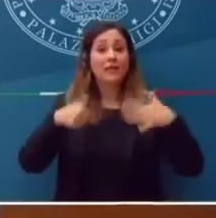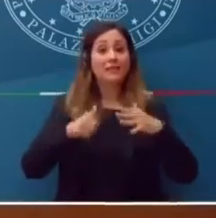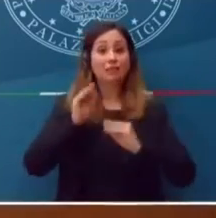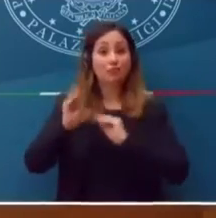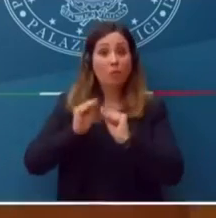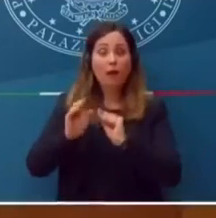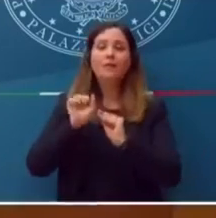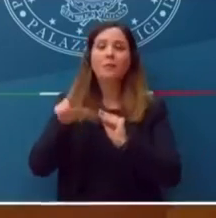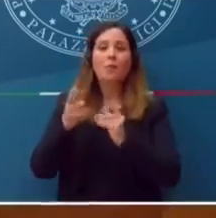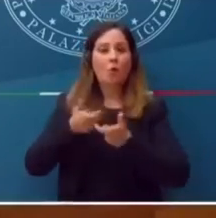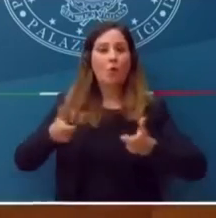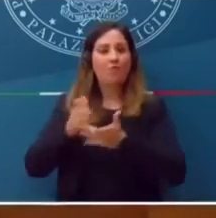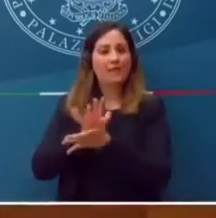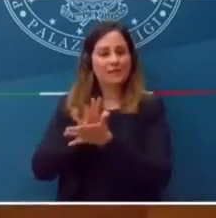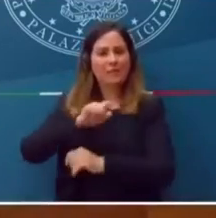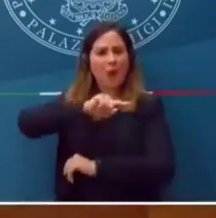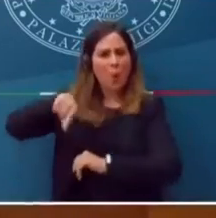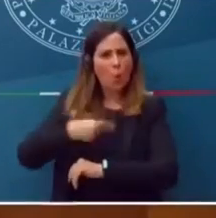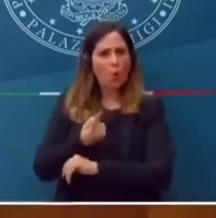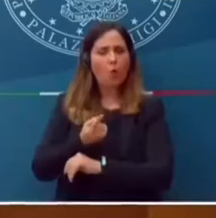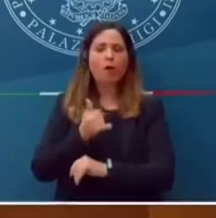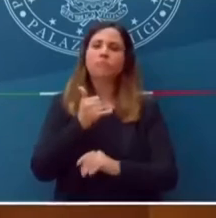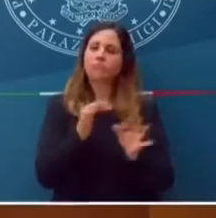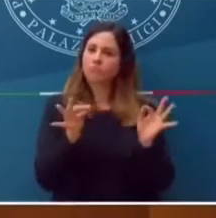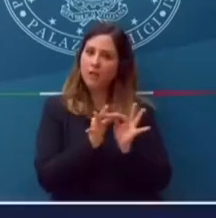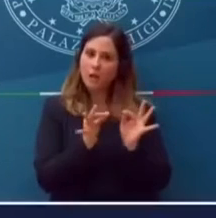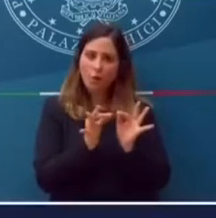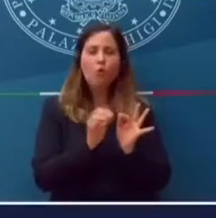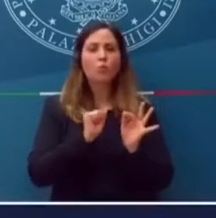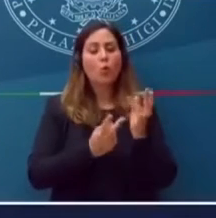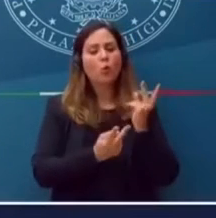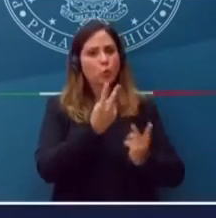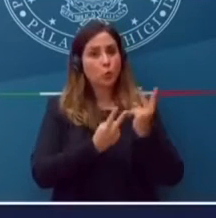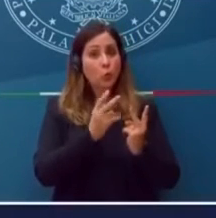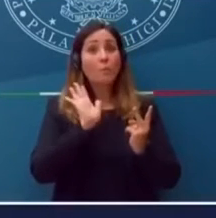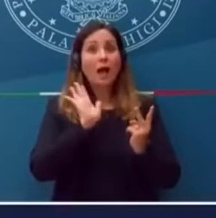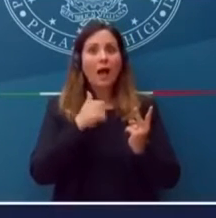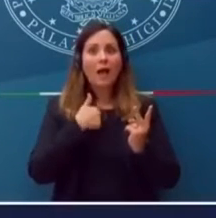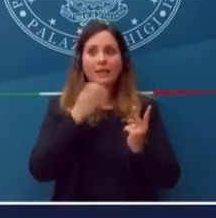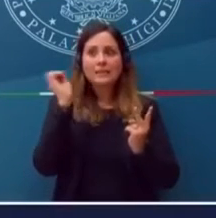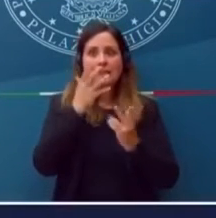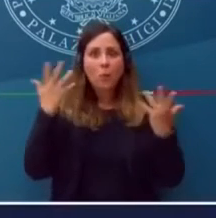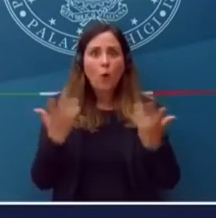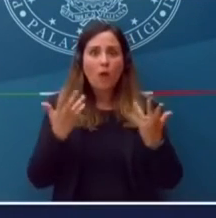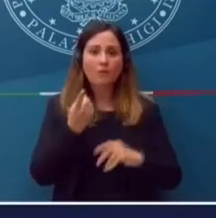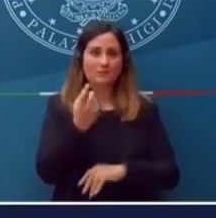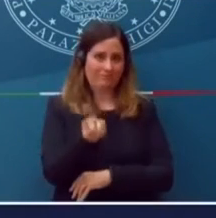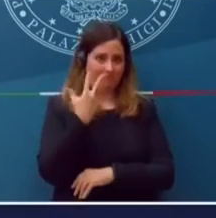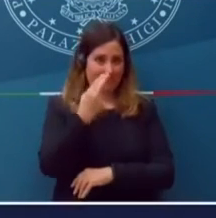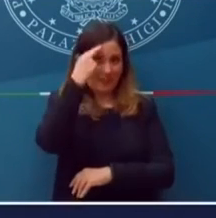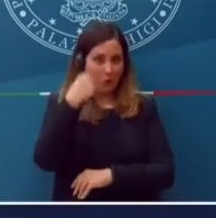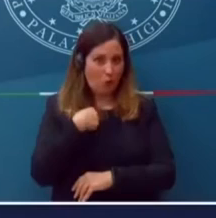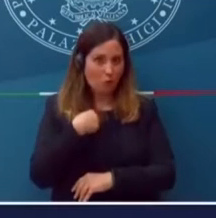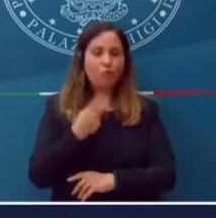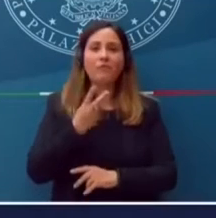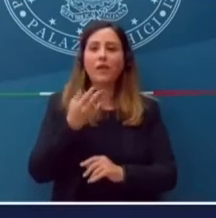potrebbe contenersi in un'ora, se lei è d'accordo. Sì, sono d'accordo, le prendiamo pure a due, ma se mi dimentico qualcosa lei me lo ricorda, perché l'altra